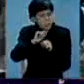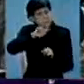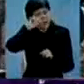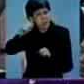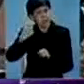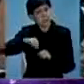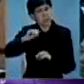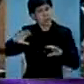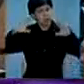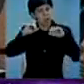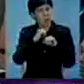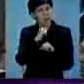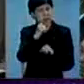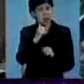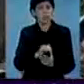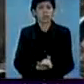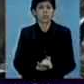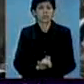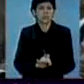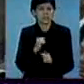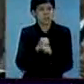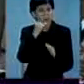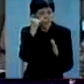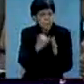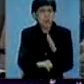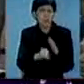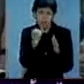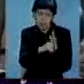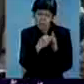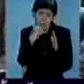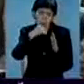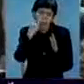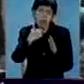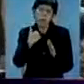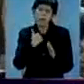ได้ส่งศาลนั่นแหละครับทำความผิดติดต่อกันห่างกันเพียงแค่1สัป